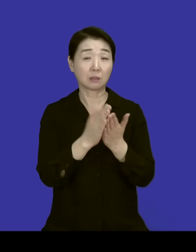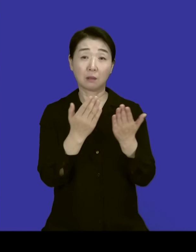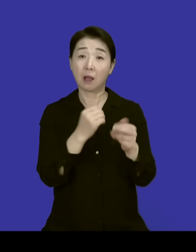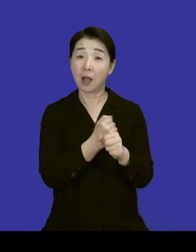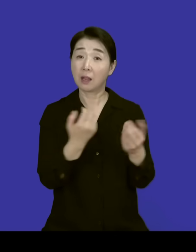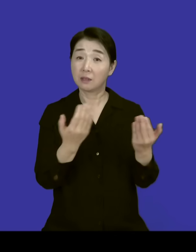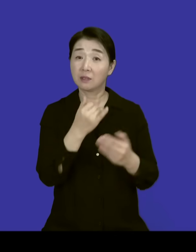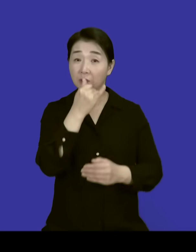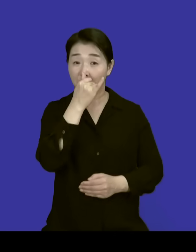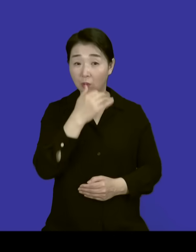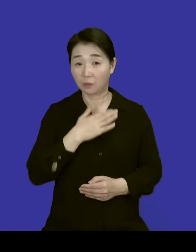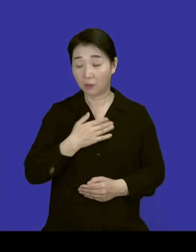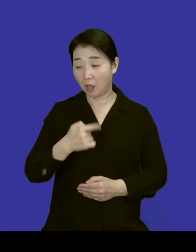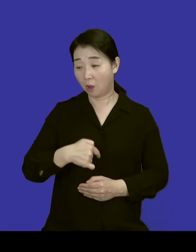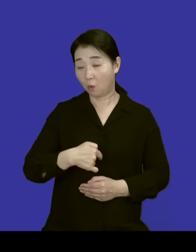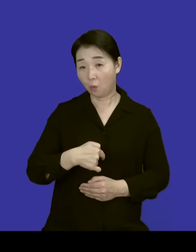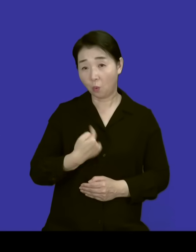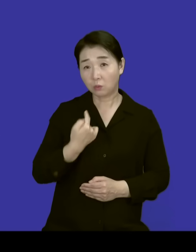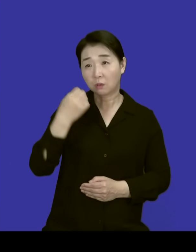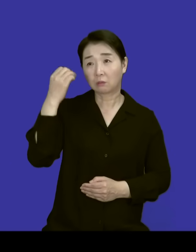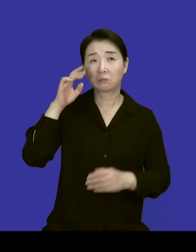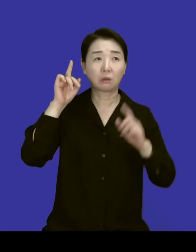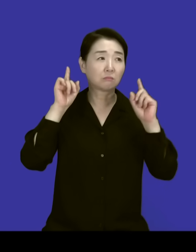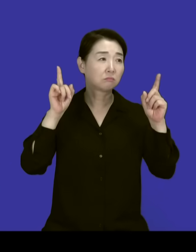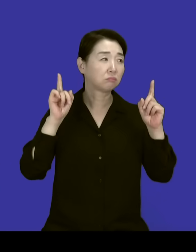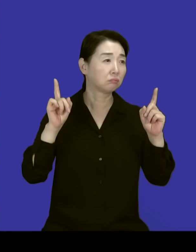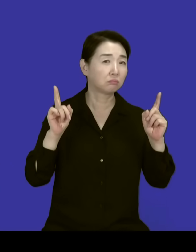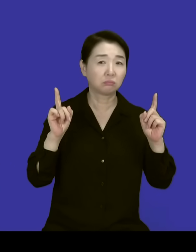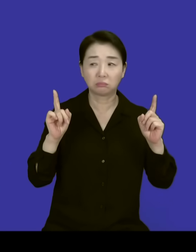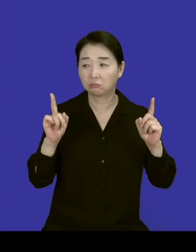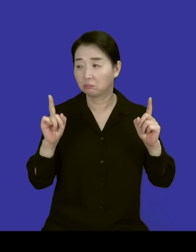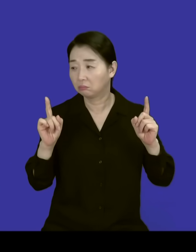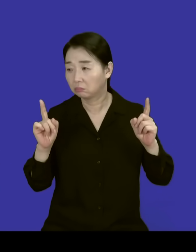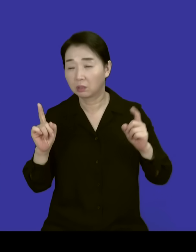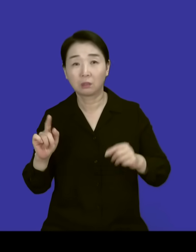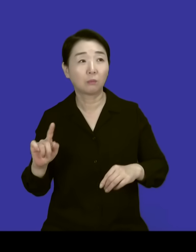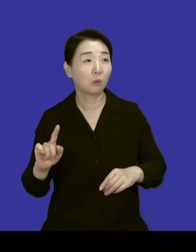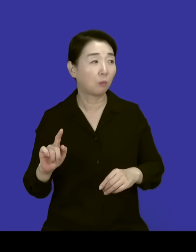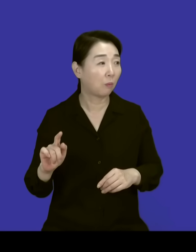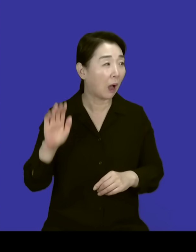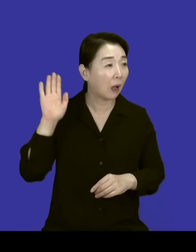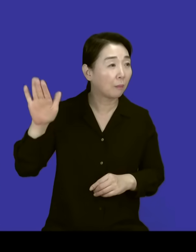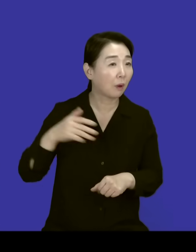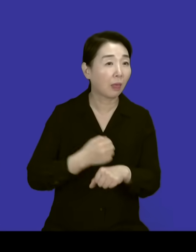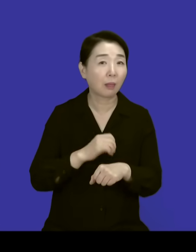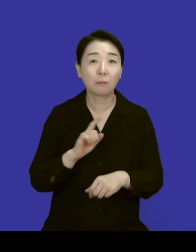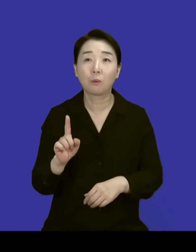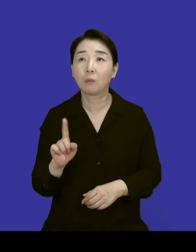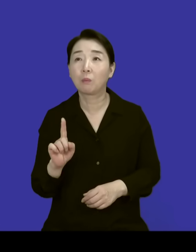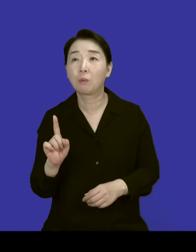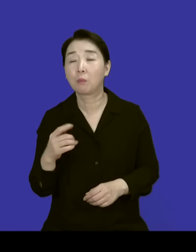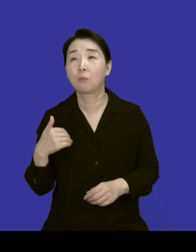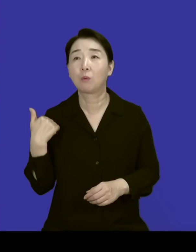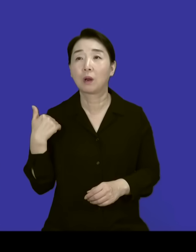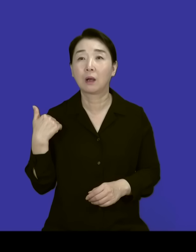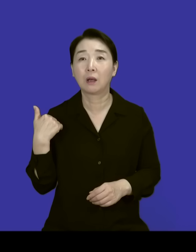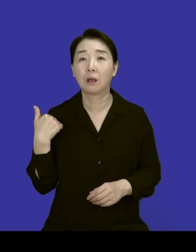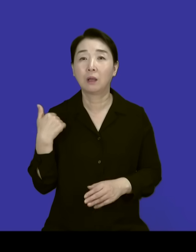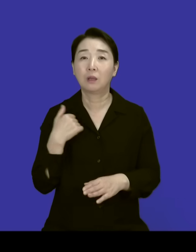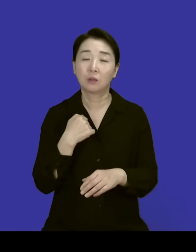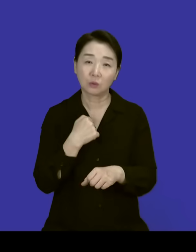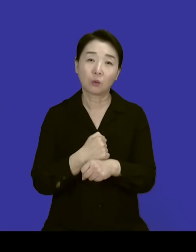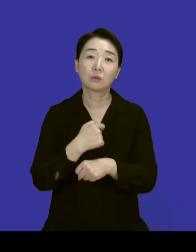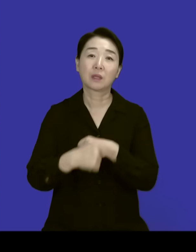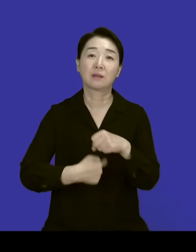되는데 저는 혼자 그냥 이렇게 빈둥빈둥거리고 뭘 해야 될지도 모르는 제 자신이 그래도 1년 가까이 이렇게 했으니 얼마나 힘들었겠어요. 저도 제